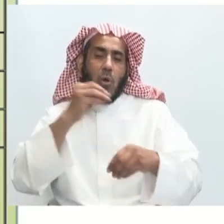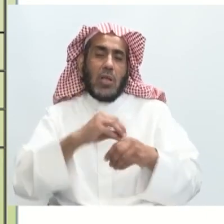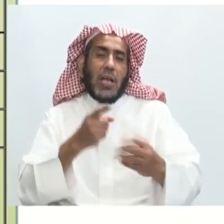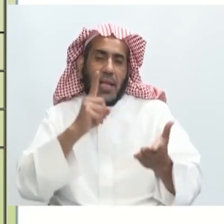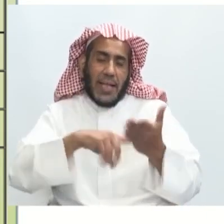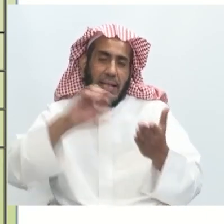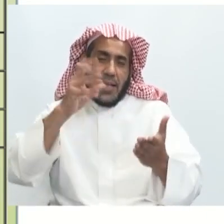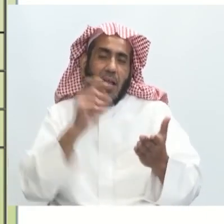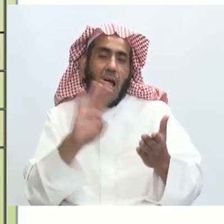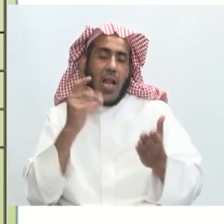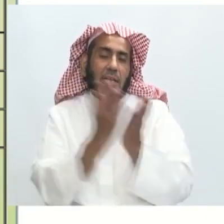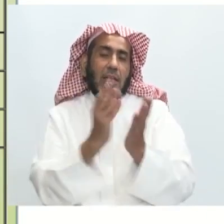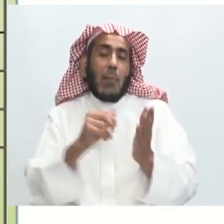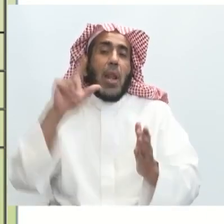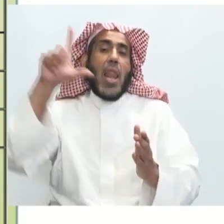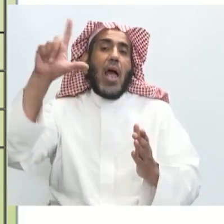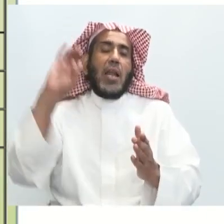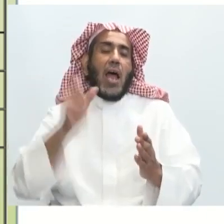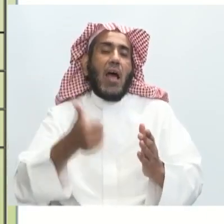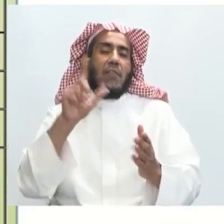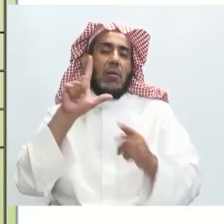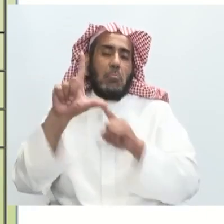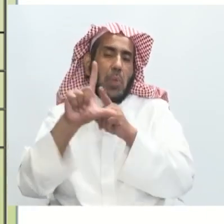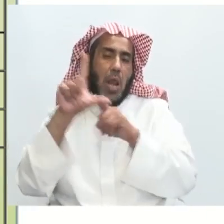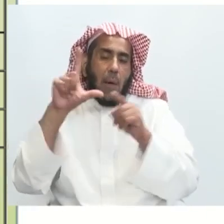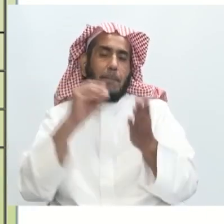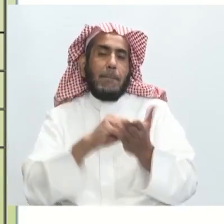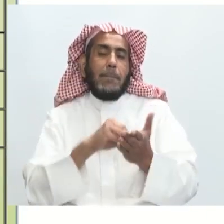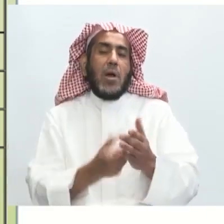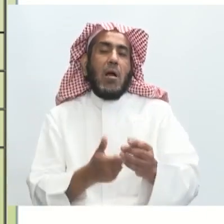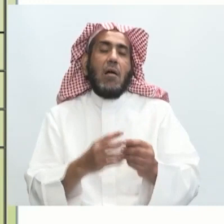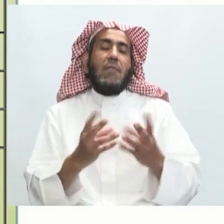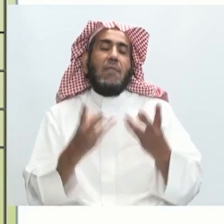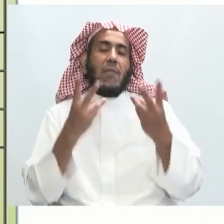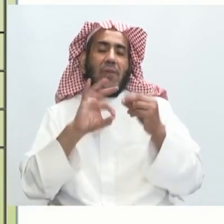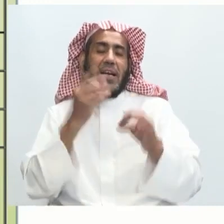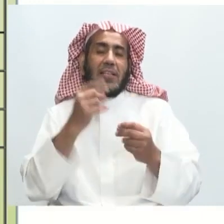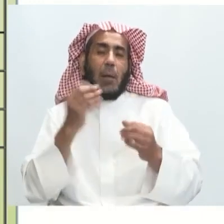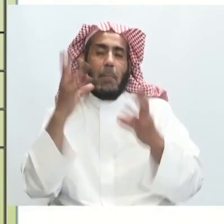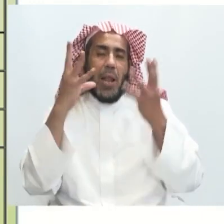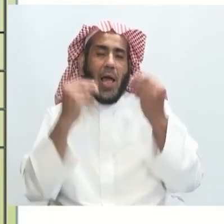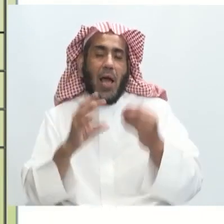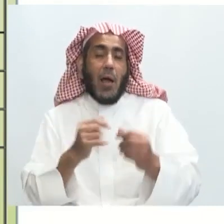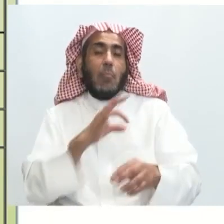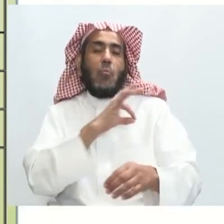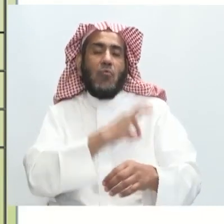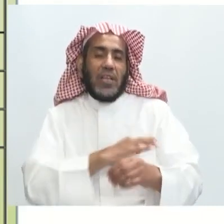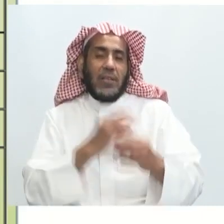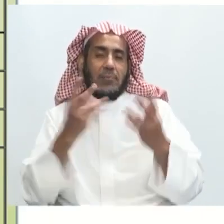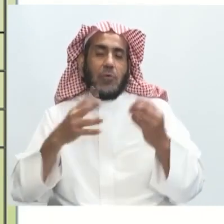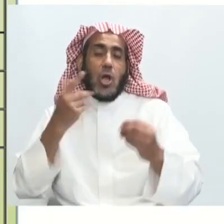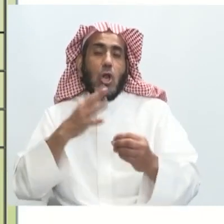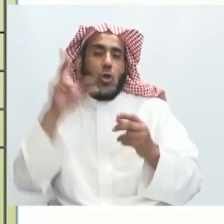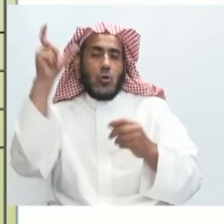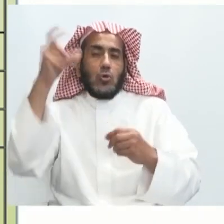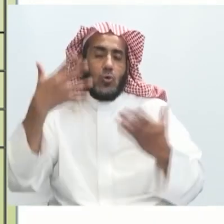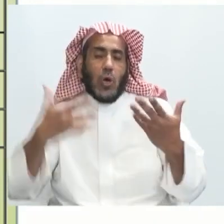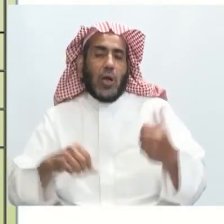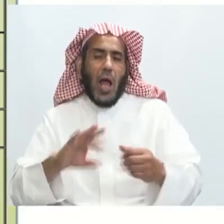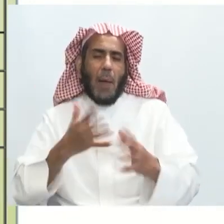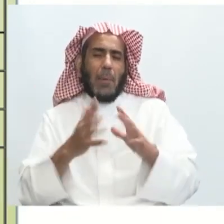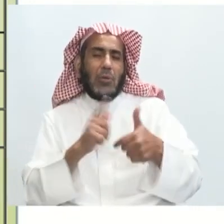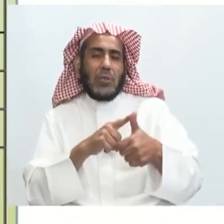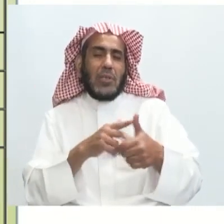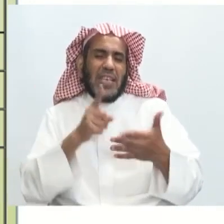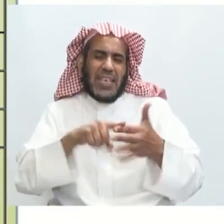مؤكده تقول ان الكتاب المقروء لنافع فاللام هنا كذلك فائده البلاغه نقول البلاغه مفيده للشعراء ام